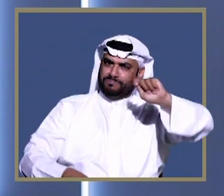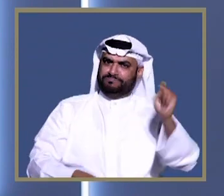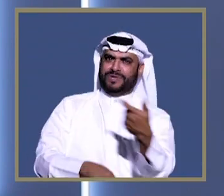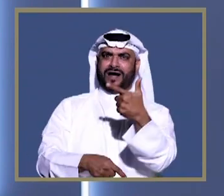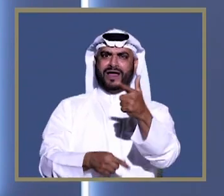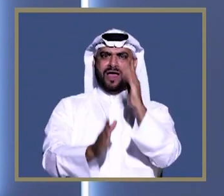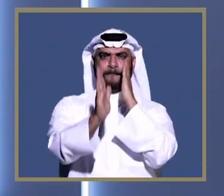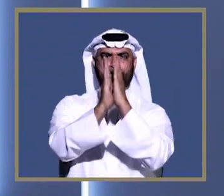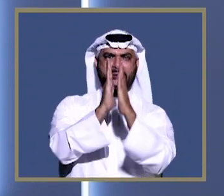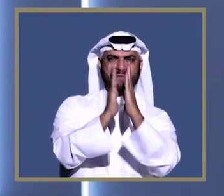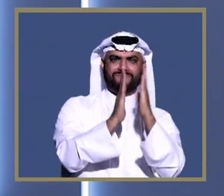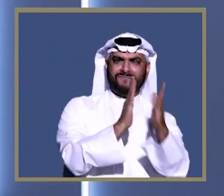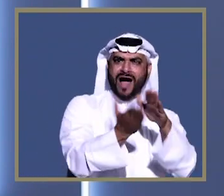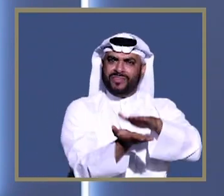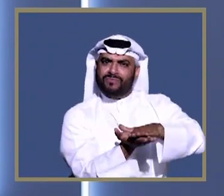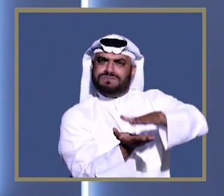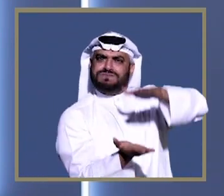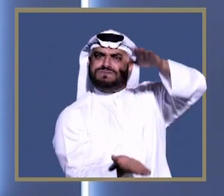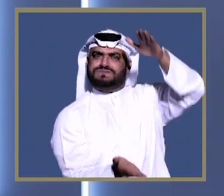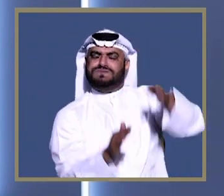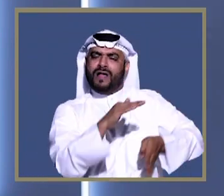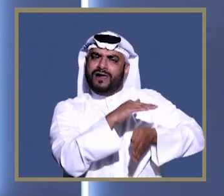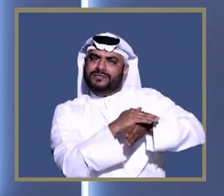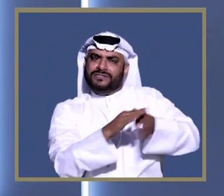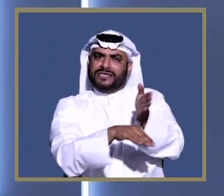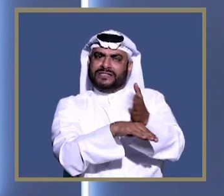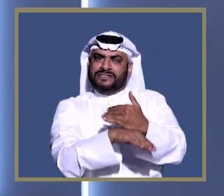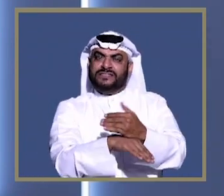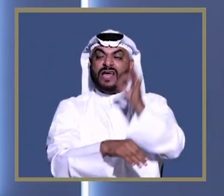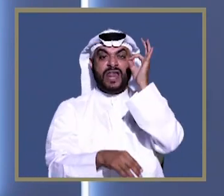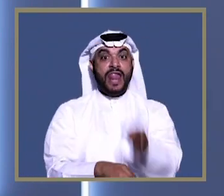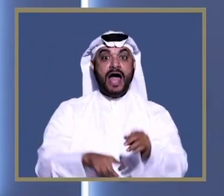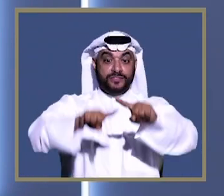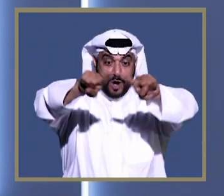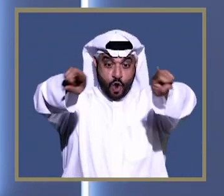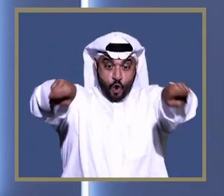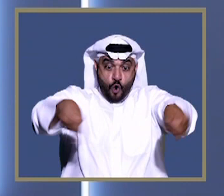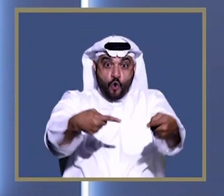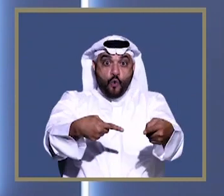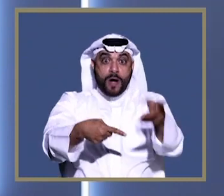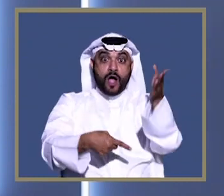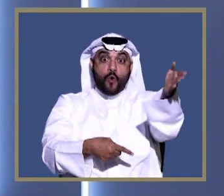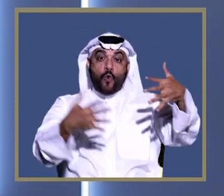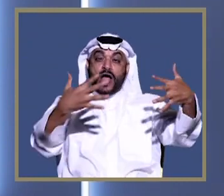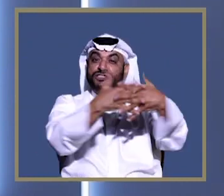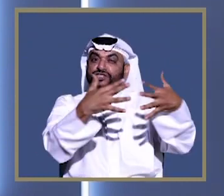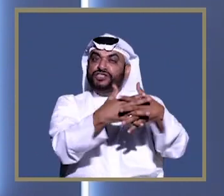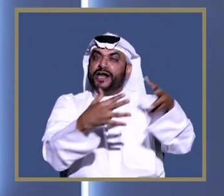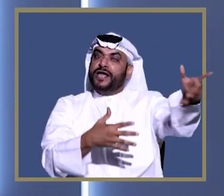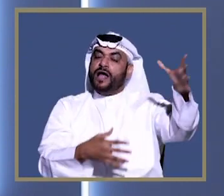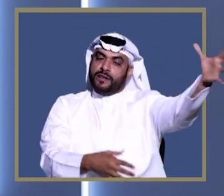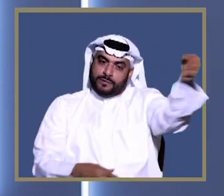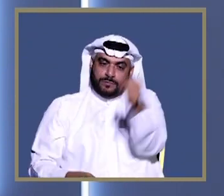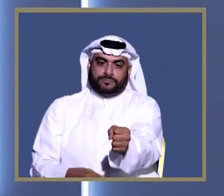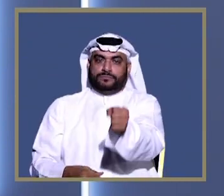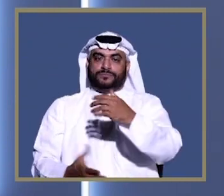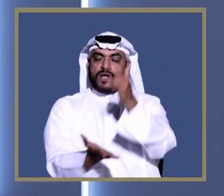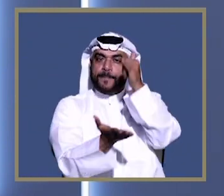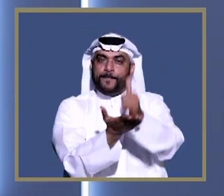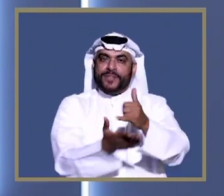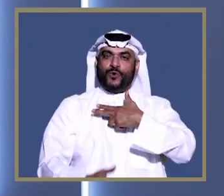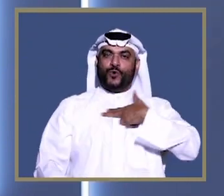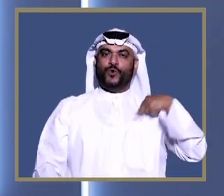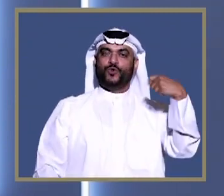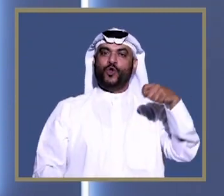القضية من تحرير الأراضي من بعض الشركات والهيئات الحكومية اللي تستأثر بهذه الأراضي،